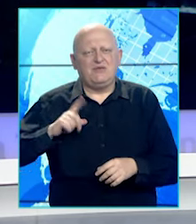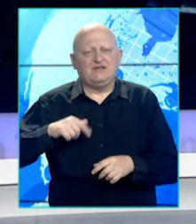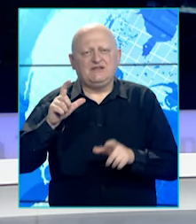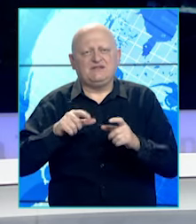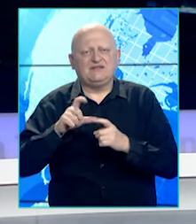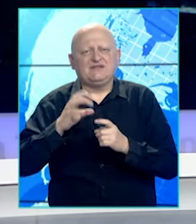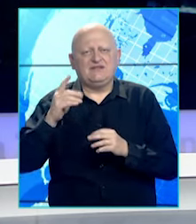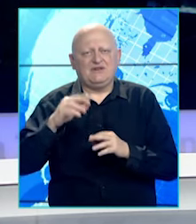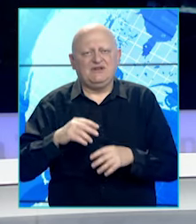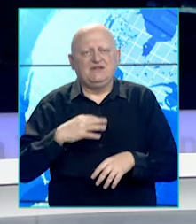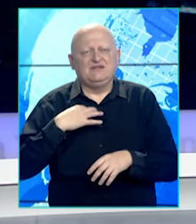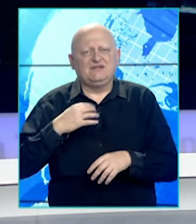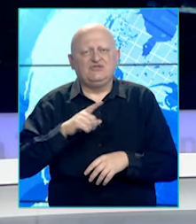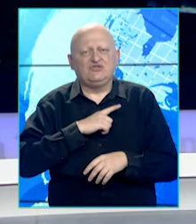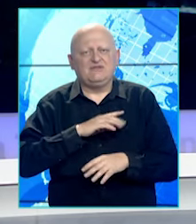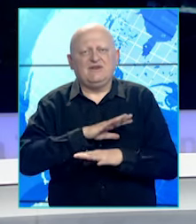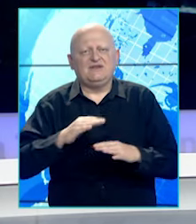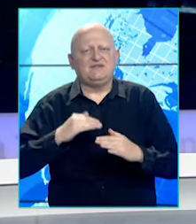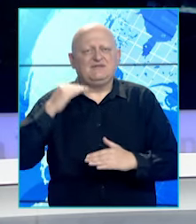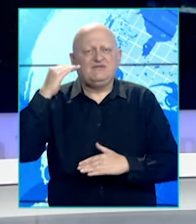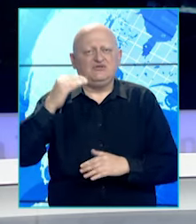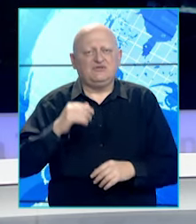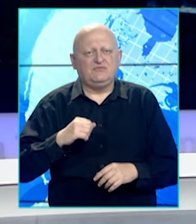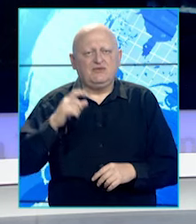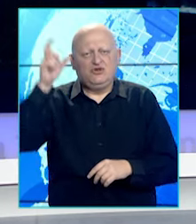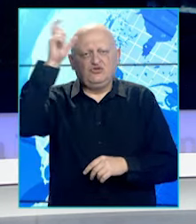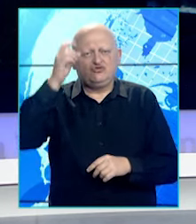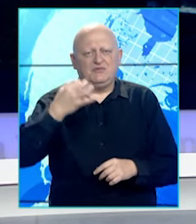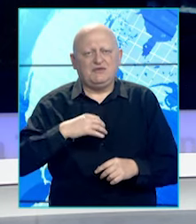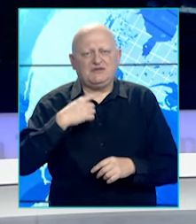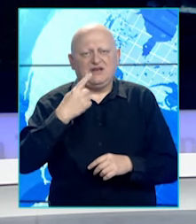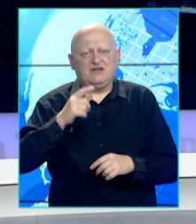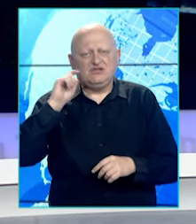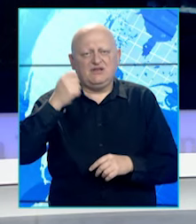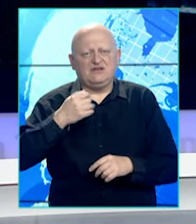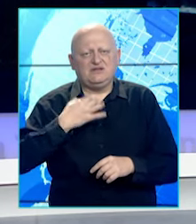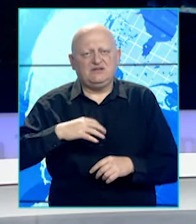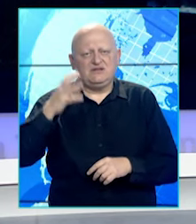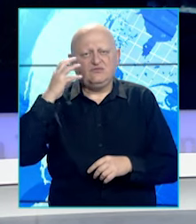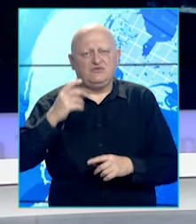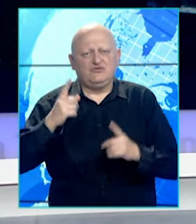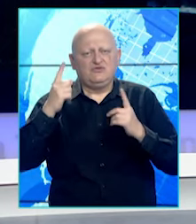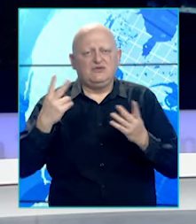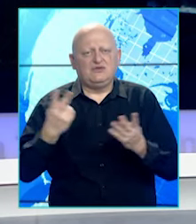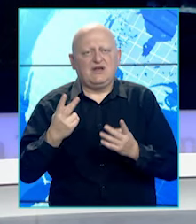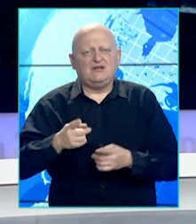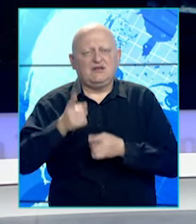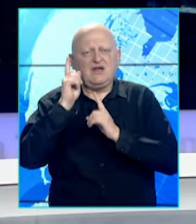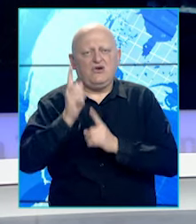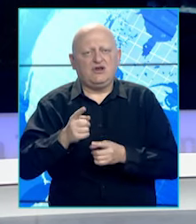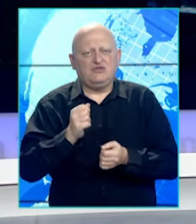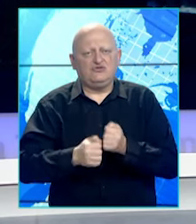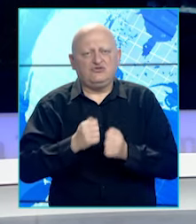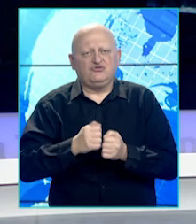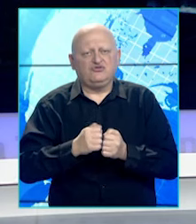hiljada Palestinaca sa sjevera. Civilnih žrtava je sve više. Turski predsjednik kaže da će se izraelskom premijeru suditi